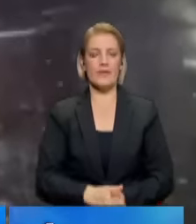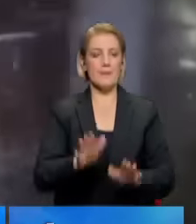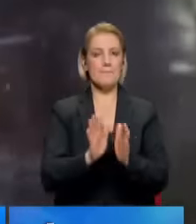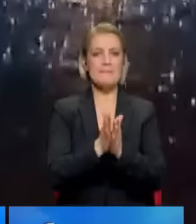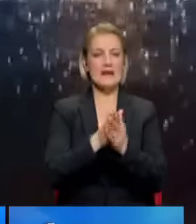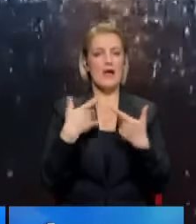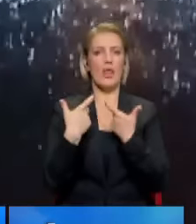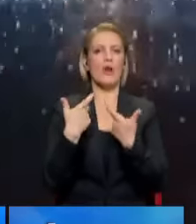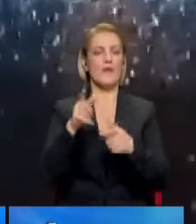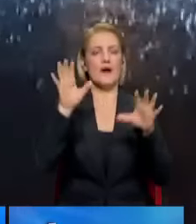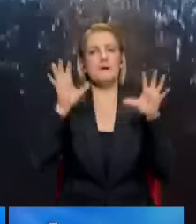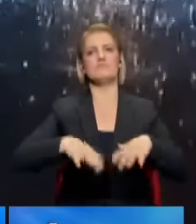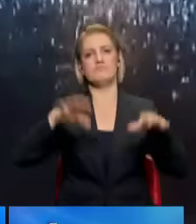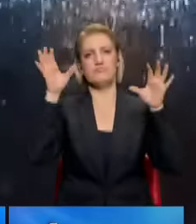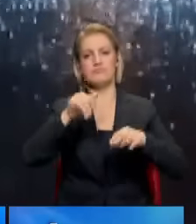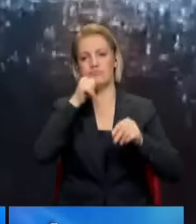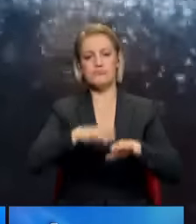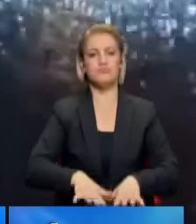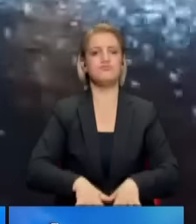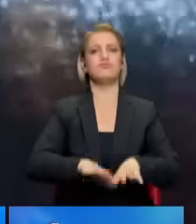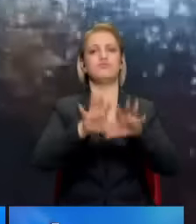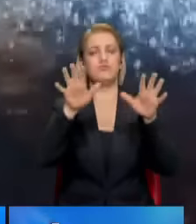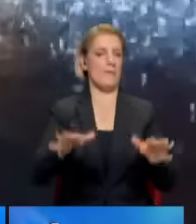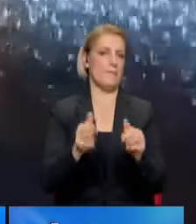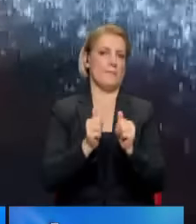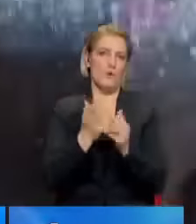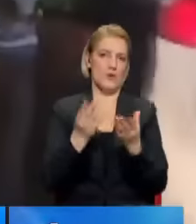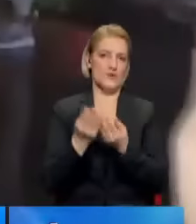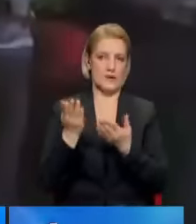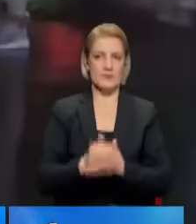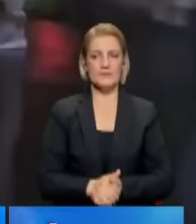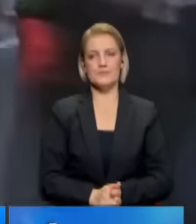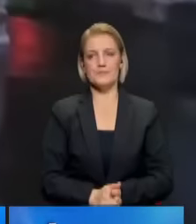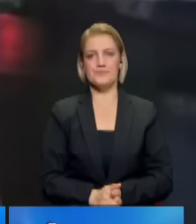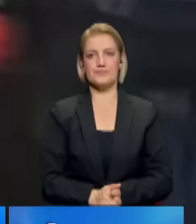Mersin ve Hatay'da yaşanan sağanak yağışlar sel ve su baskınlarını beraberinde getirdi.